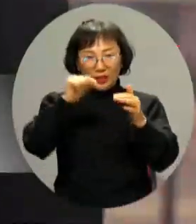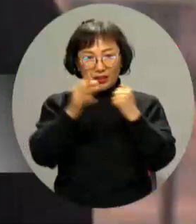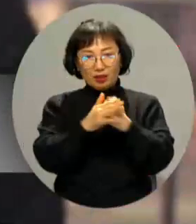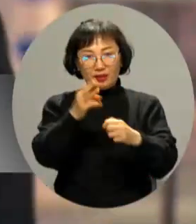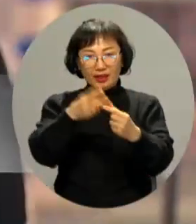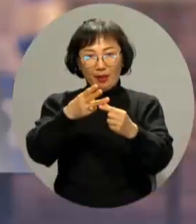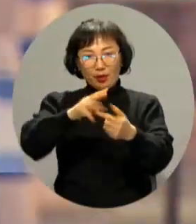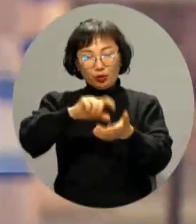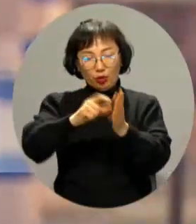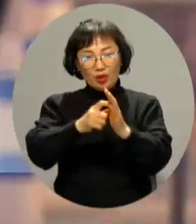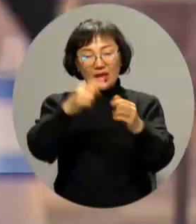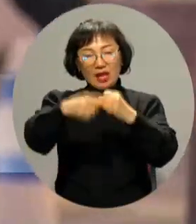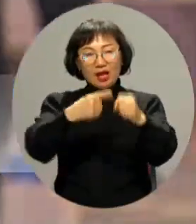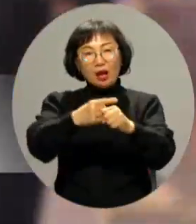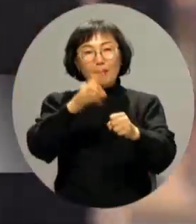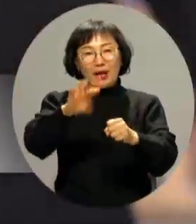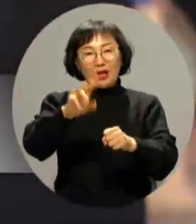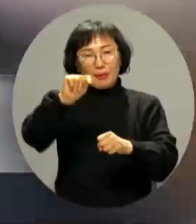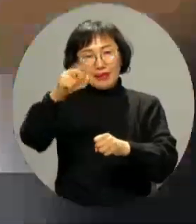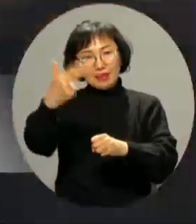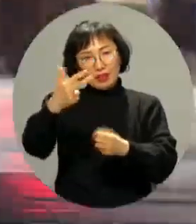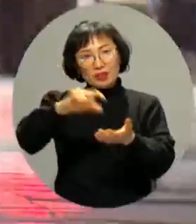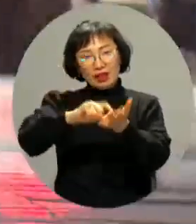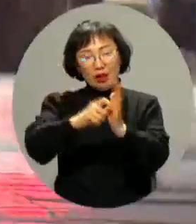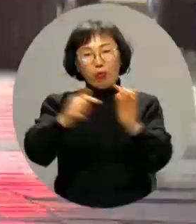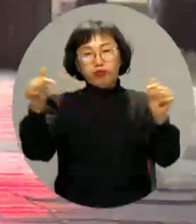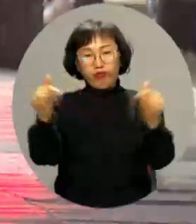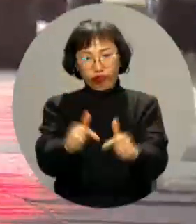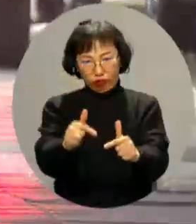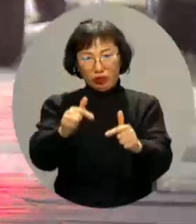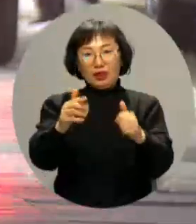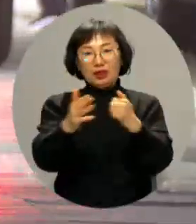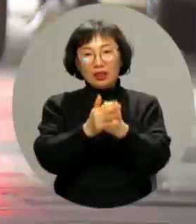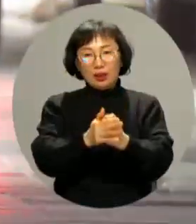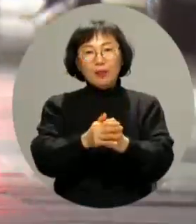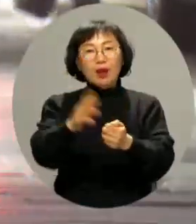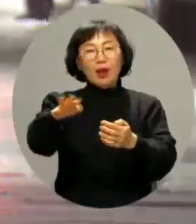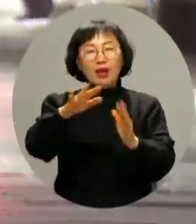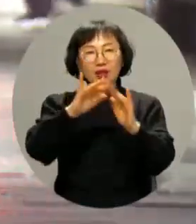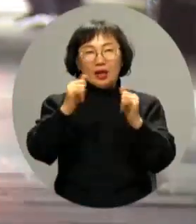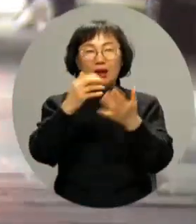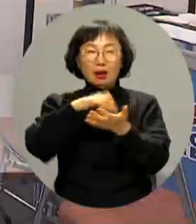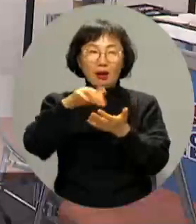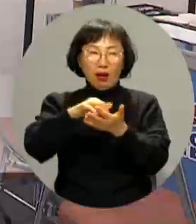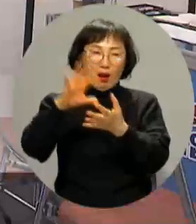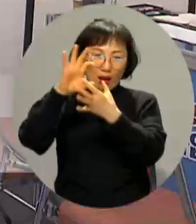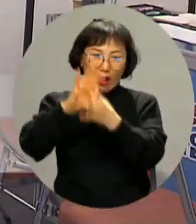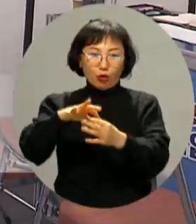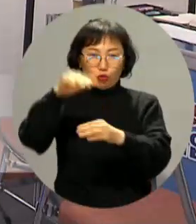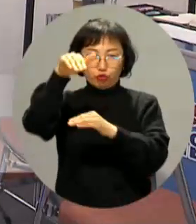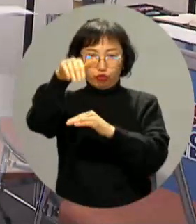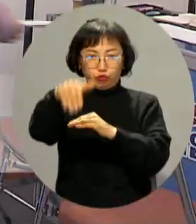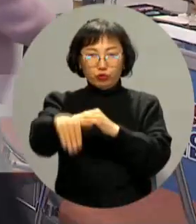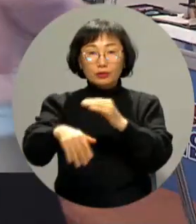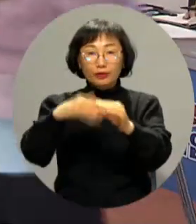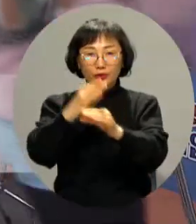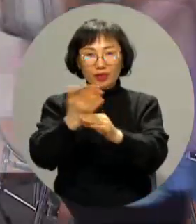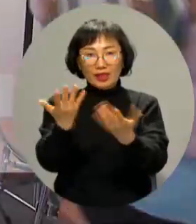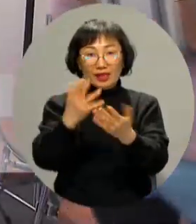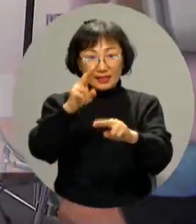1년만에 17000여 명이 줄어들며 177만명 선이 붕괴되는 등 감소세가 가파릅니다 일자리나